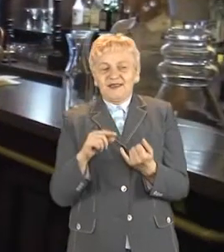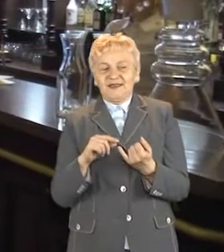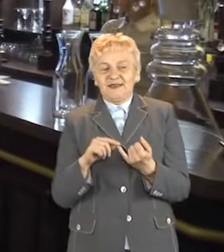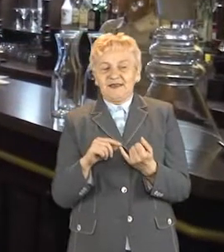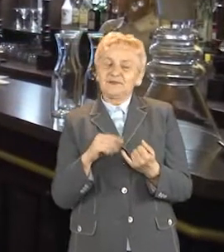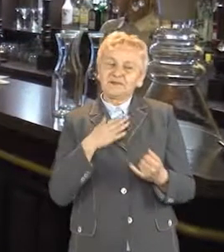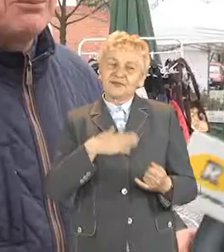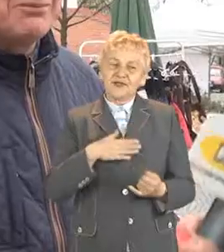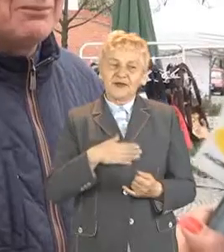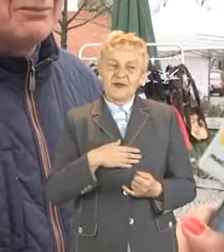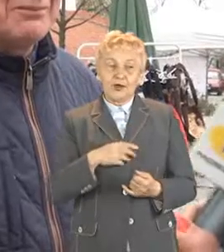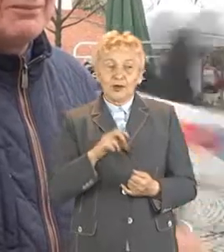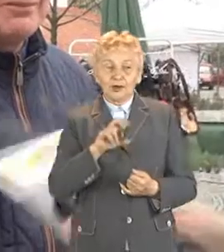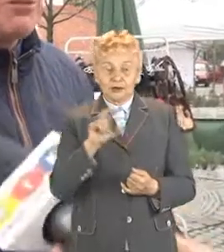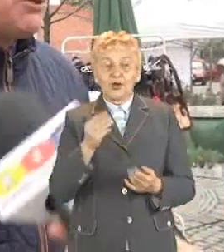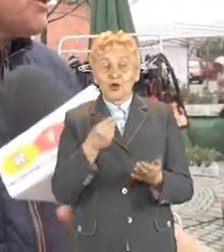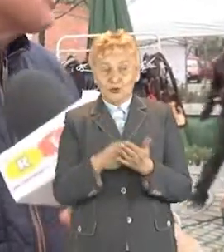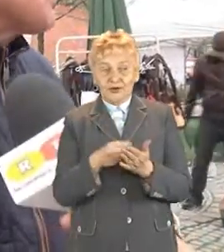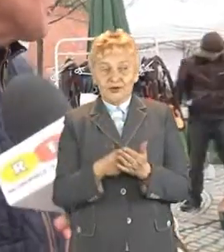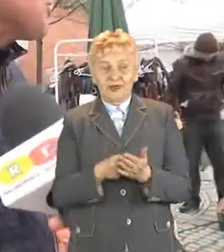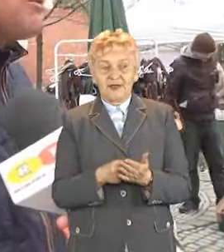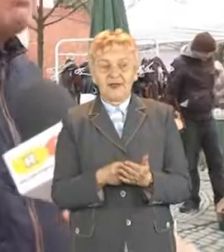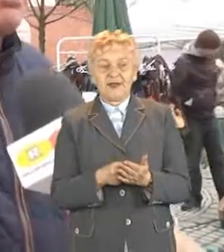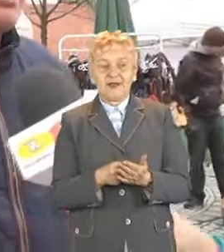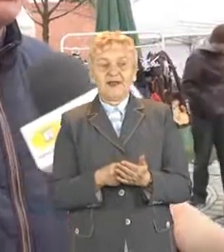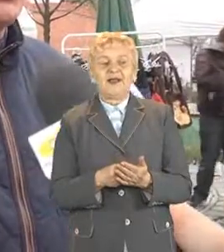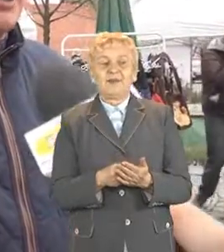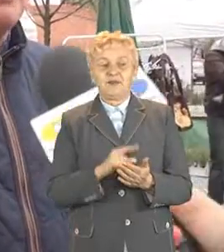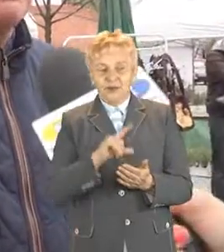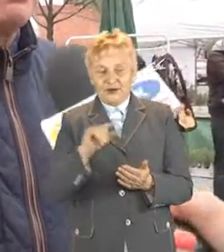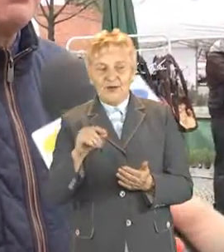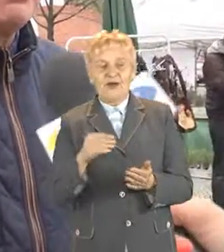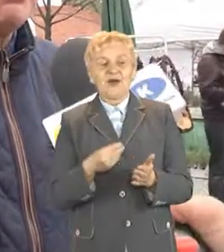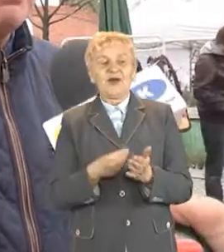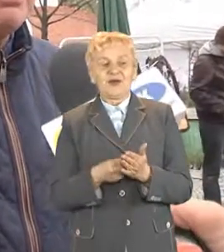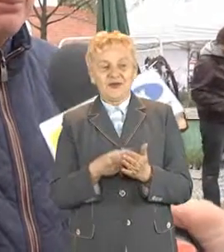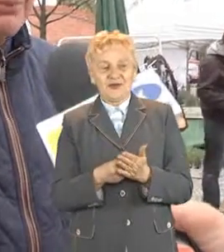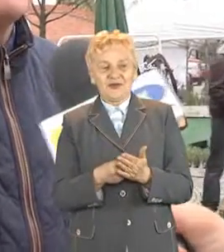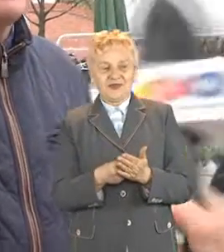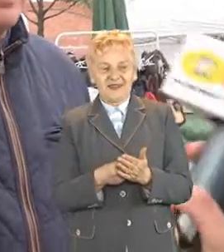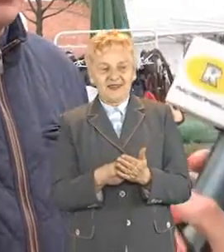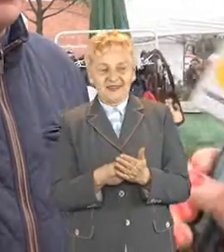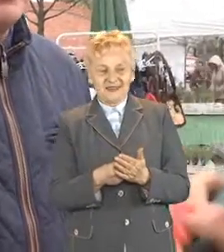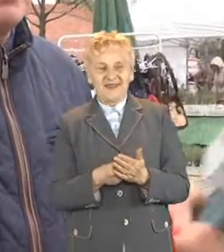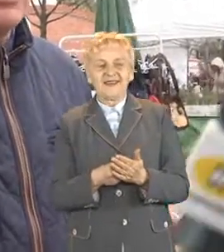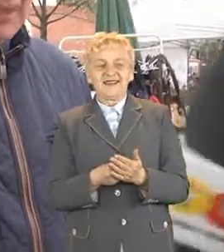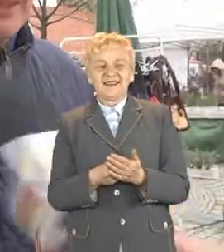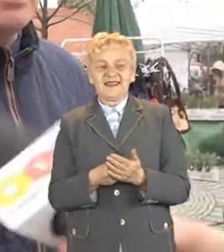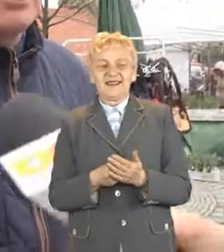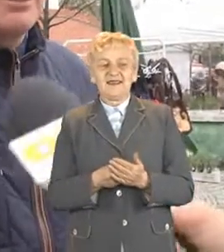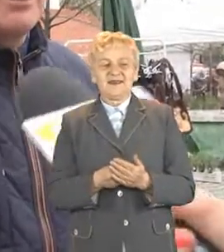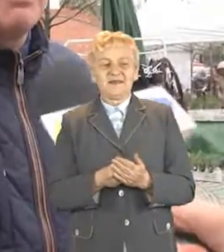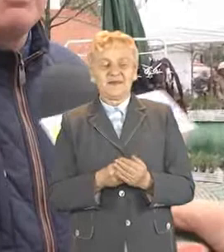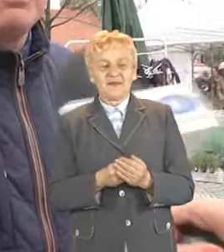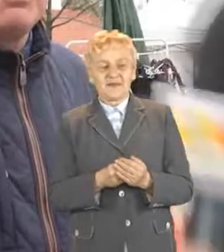temperaturą. Kupiliście coś Państwo już? Jeszcze nie. Dopiero idziemy po kaktusika. A, po kaktusika. Czyli tak. Już zdecydowani Państwo na coś się